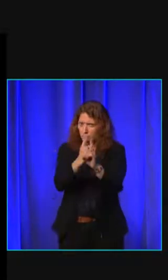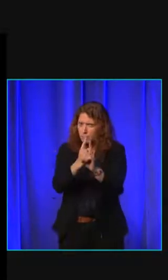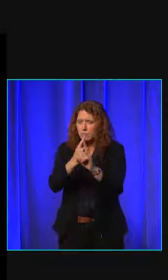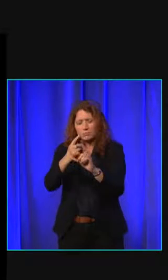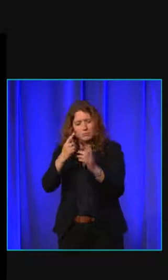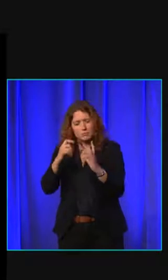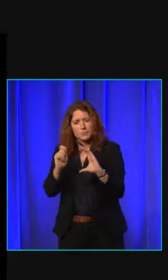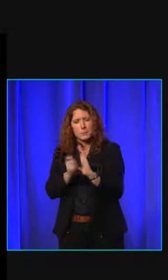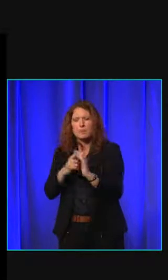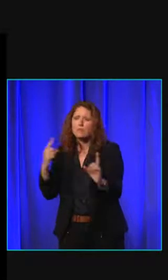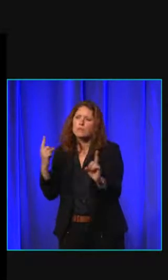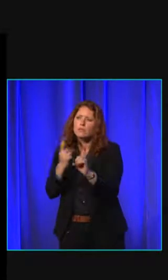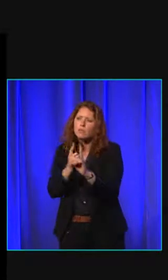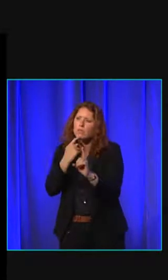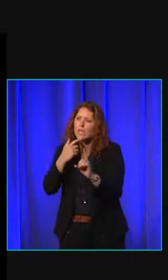il a été le voir au bout de